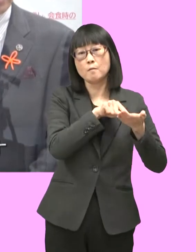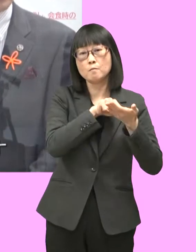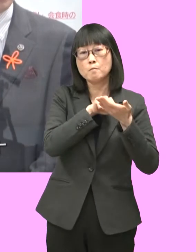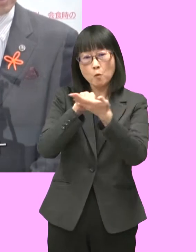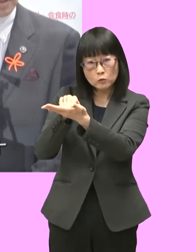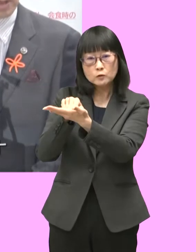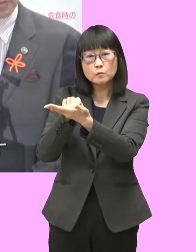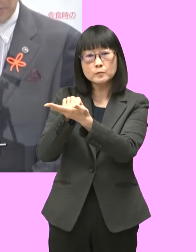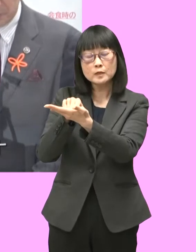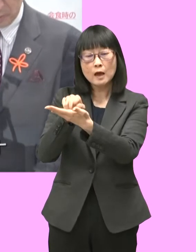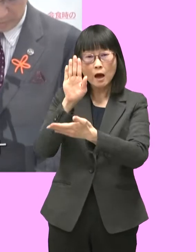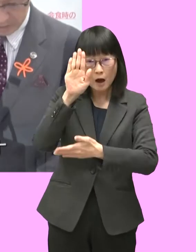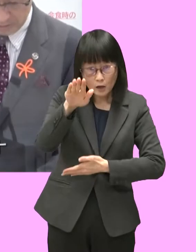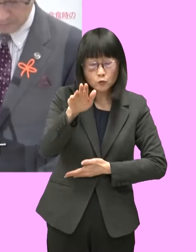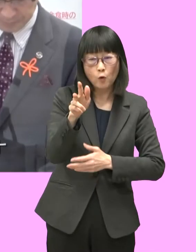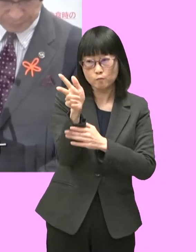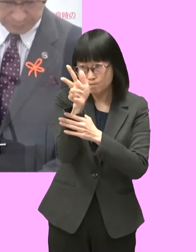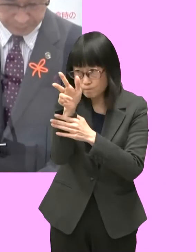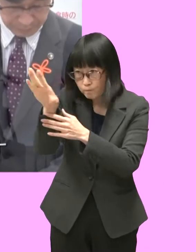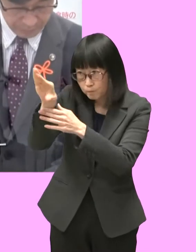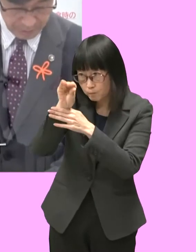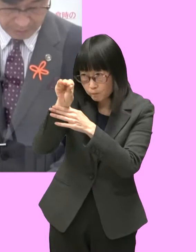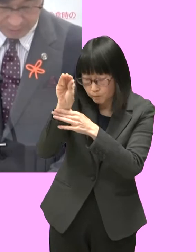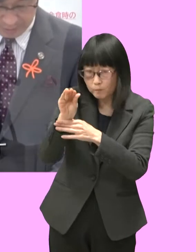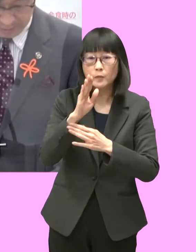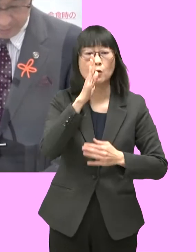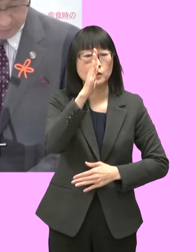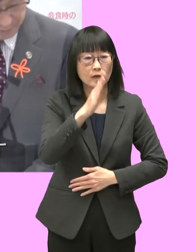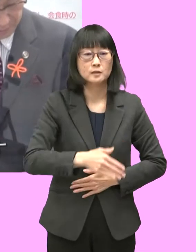して、取材いただきたいというふうに思います。